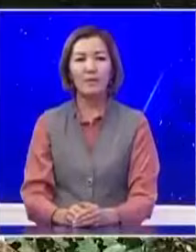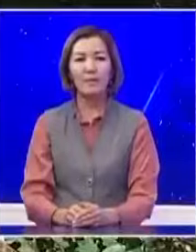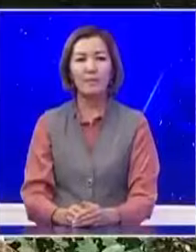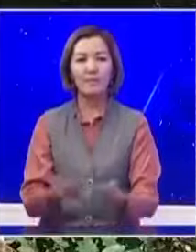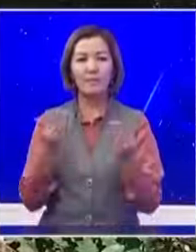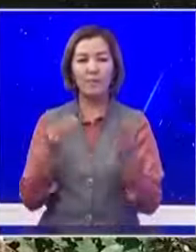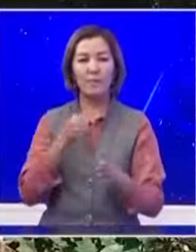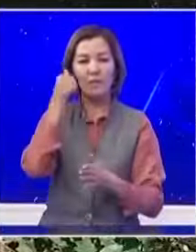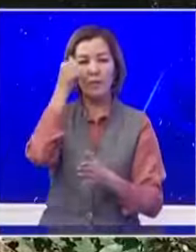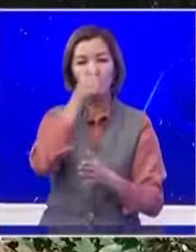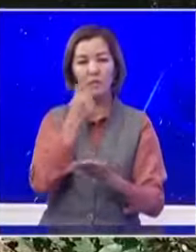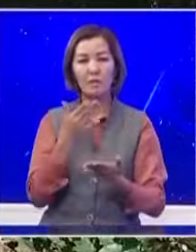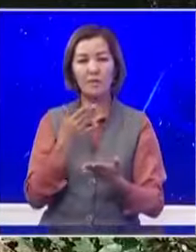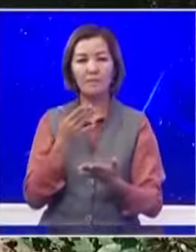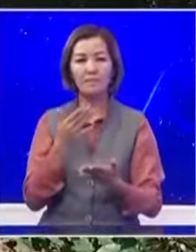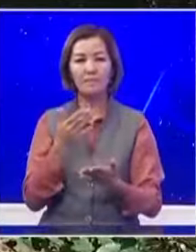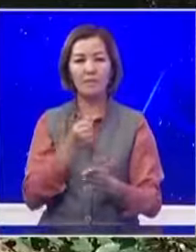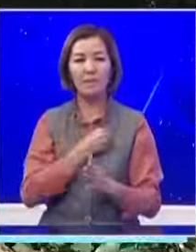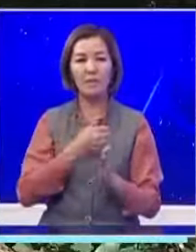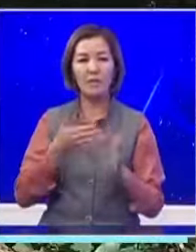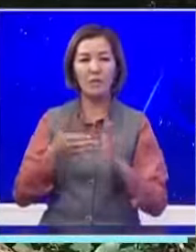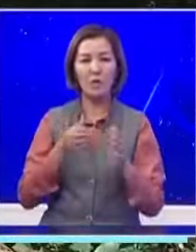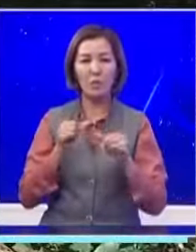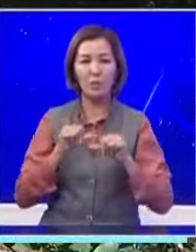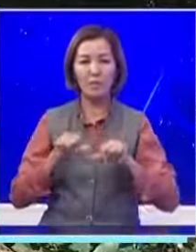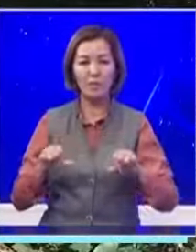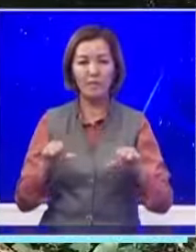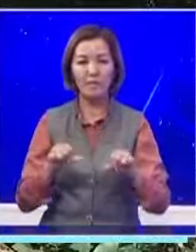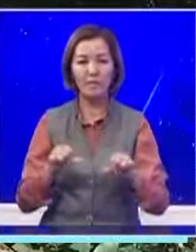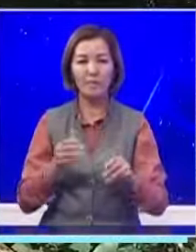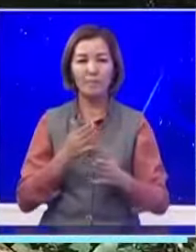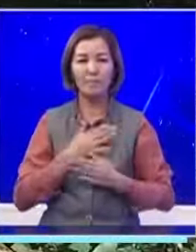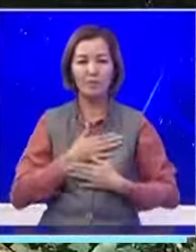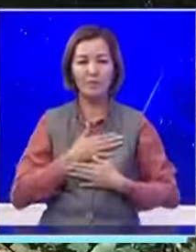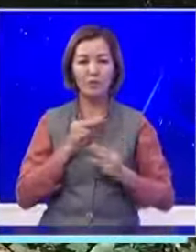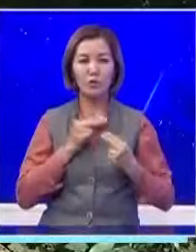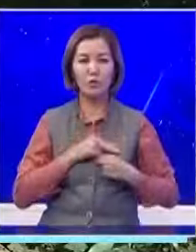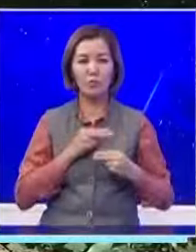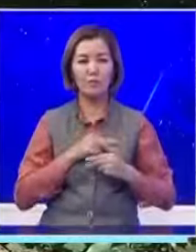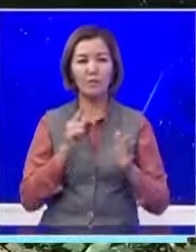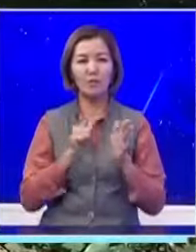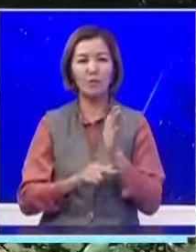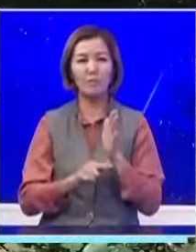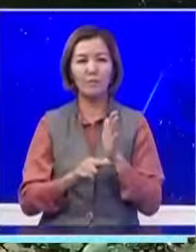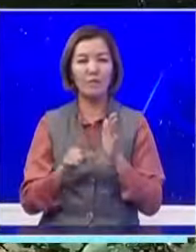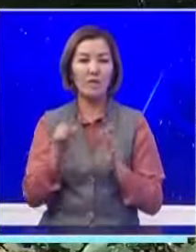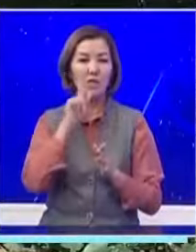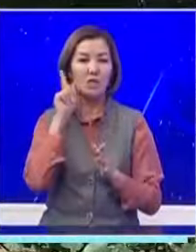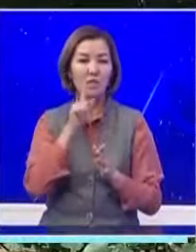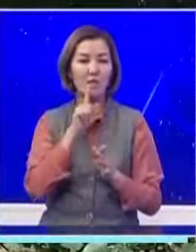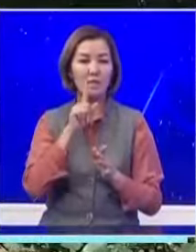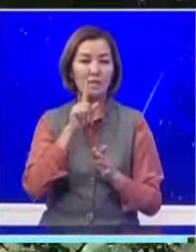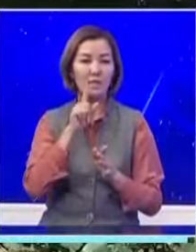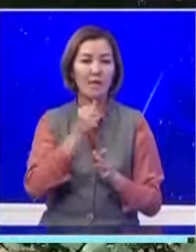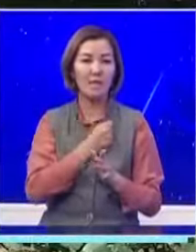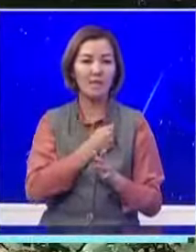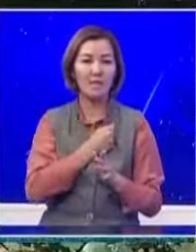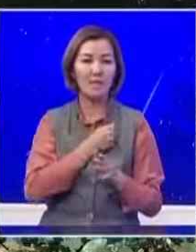Биылғы жылы біздің әскерге шақыру комиссиямен біздің межеміз 70 жас сарбазды жіберу керек әскер